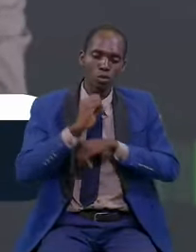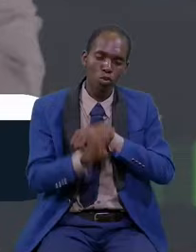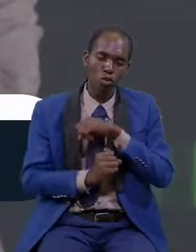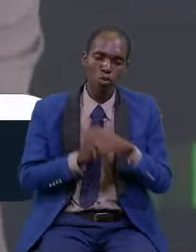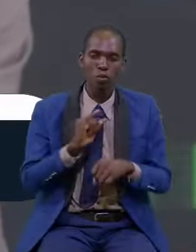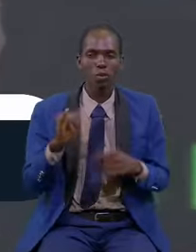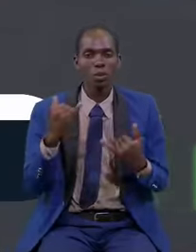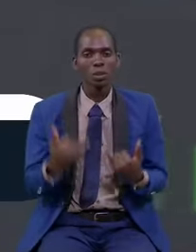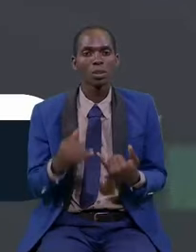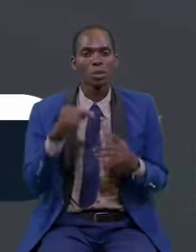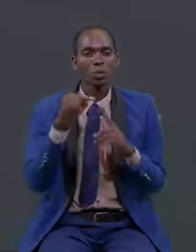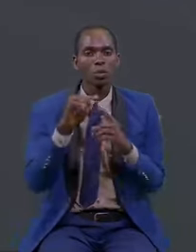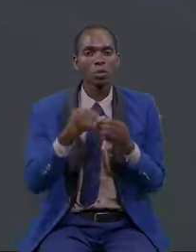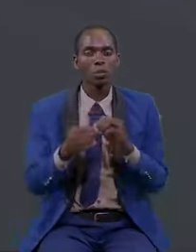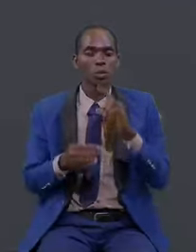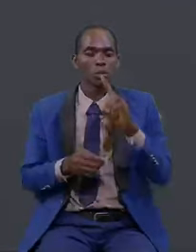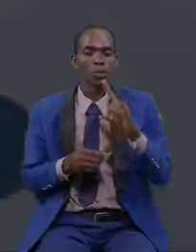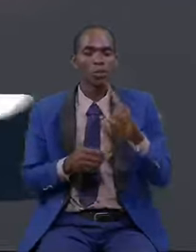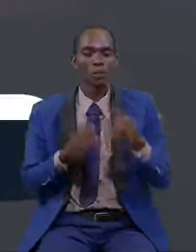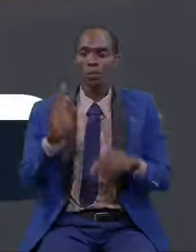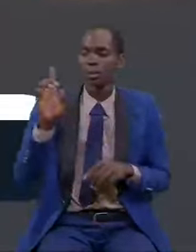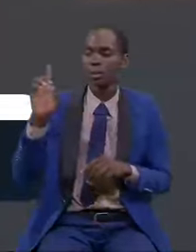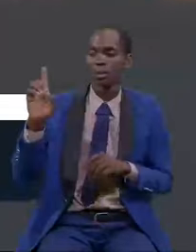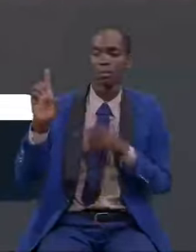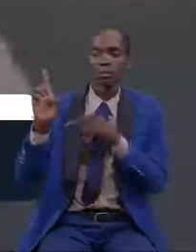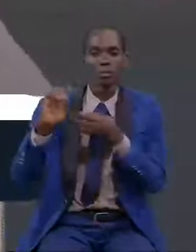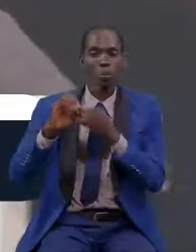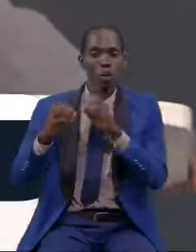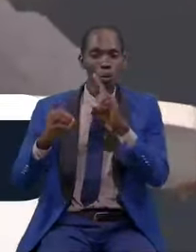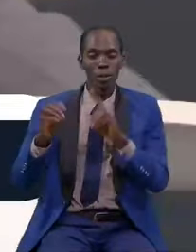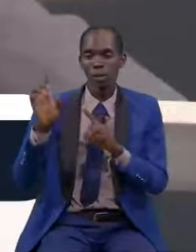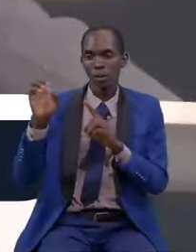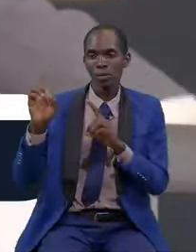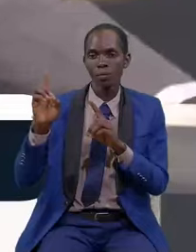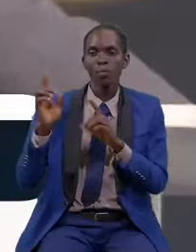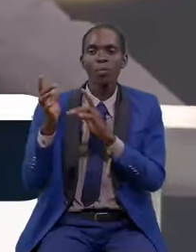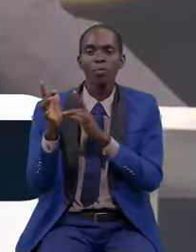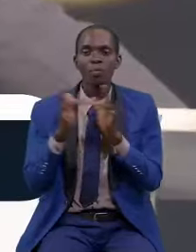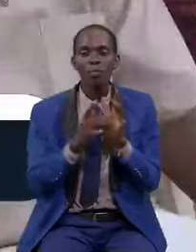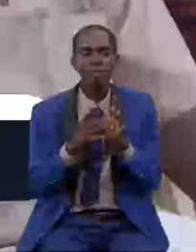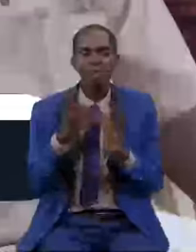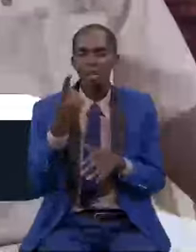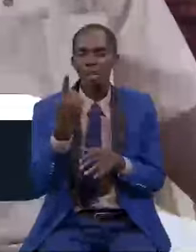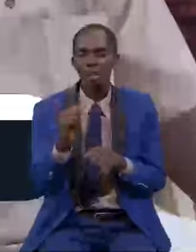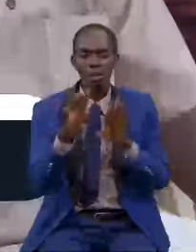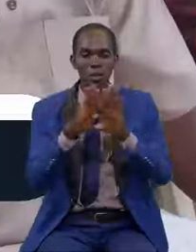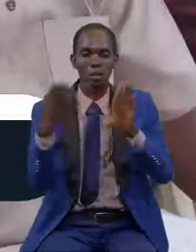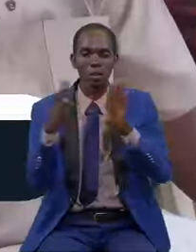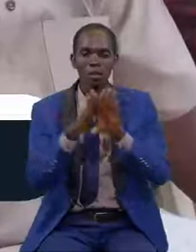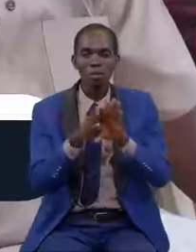Voyons le premier point. Jésus, la porte des brebis à